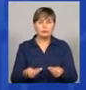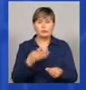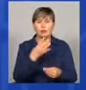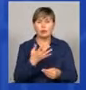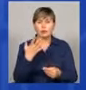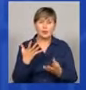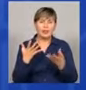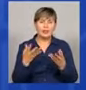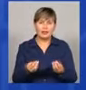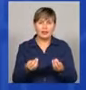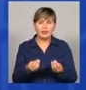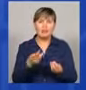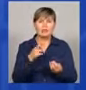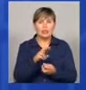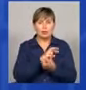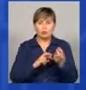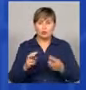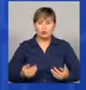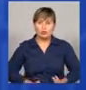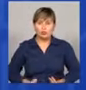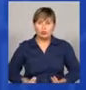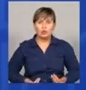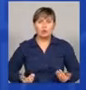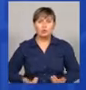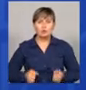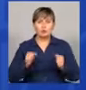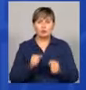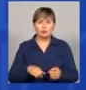45 календарных дней для поиска жилья. Жилье можно будет